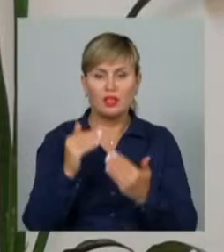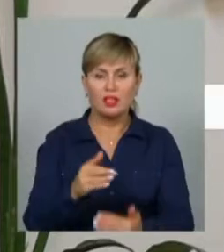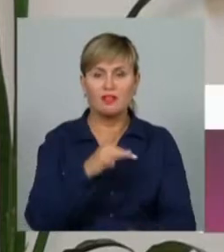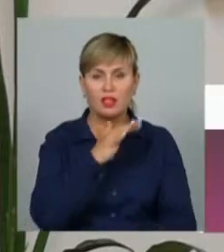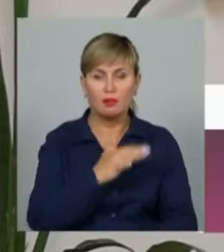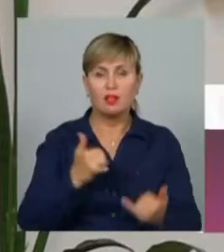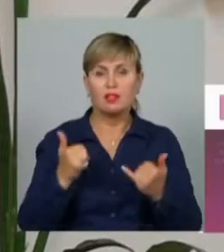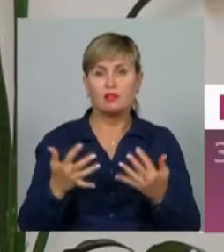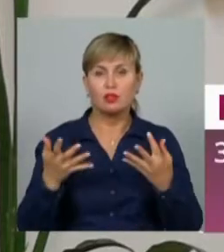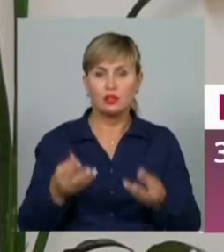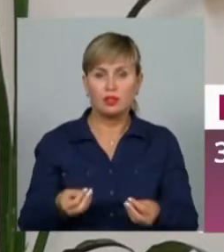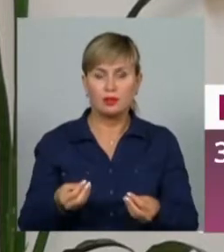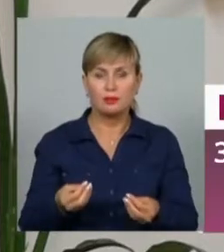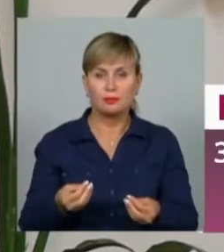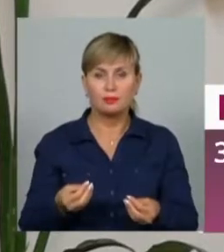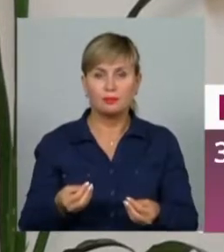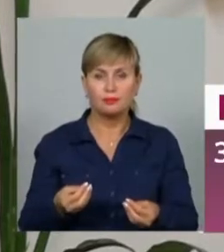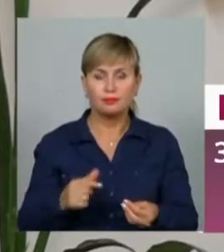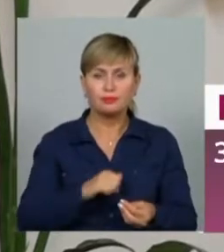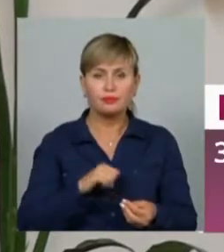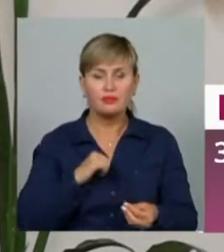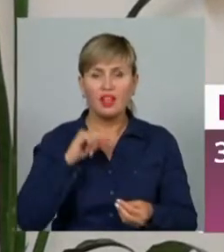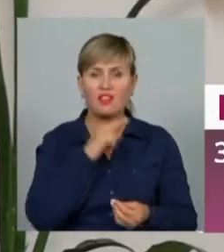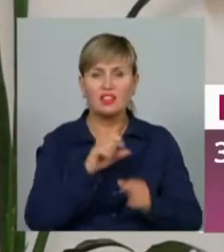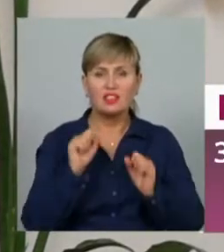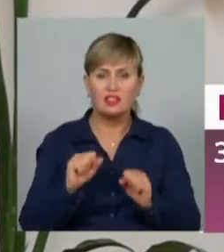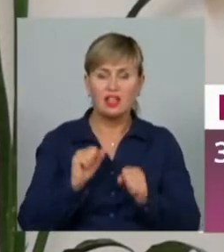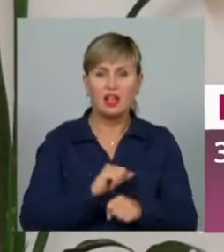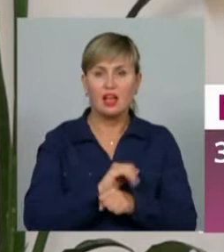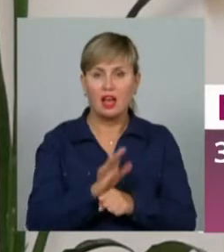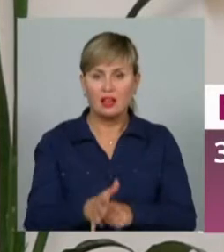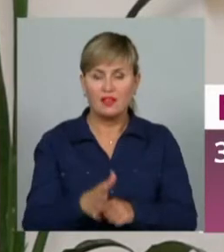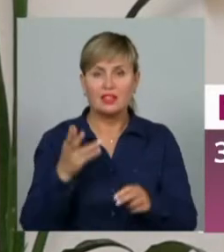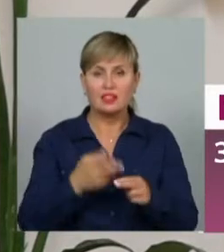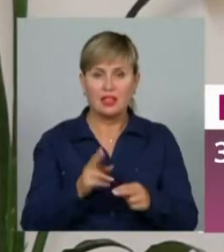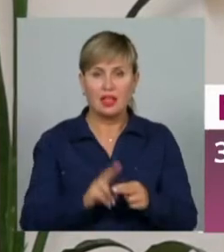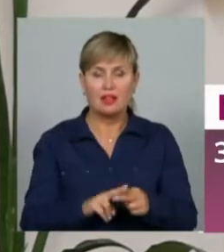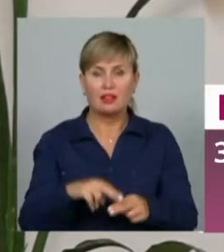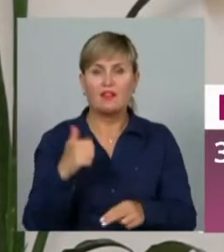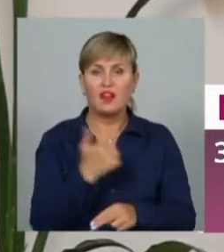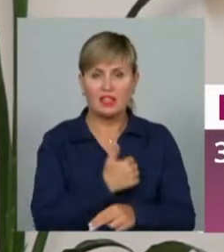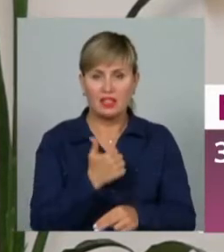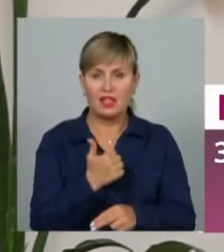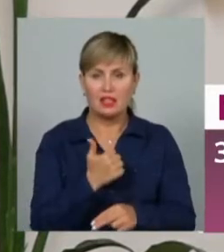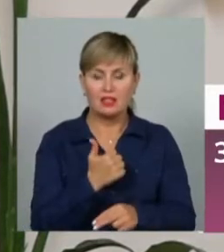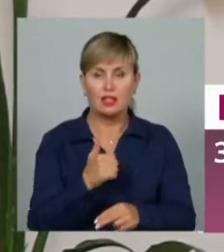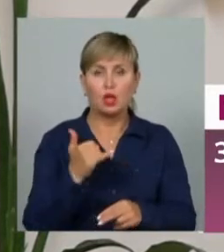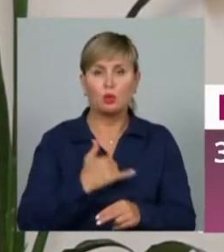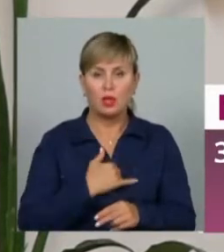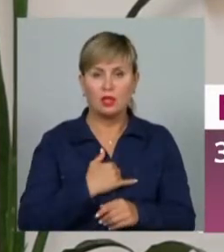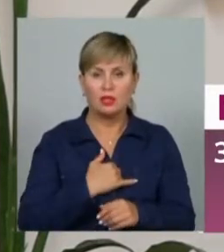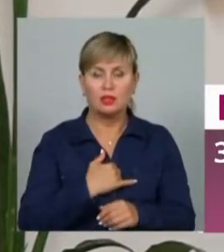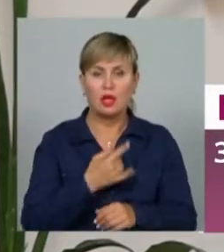Сегодняшний день самая эффективная защита от коронавирусной инфекции – это вакцинация. У нас